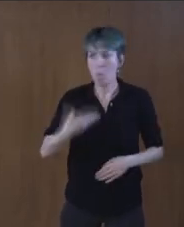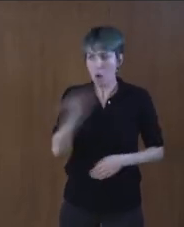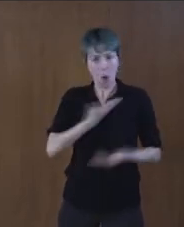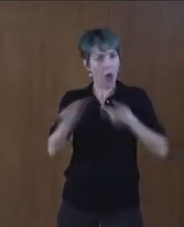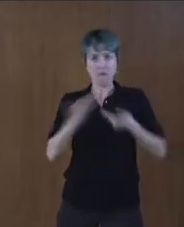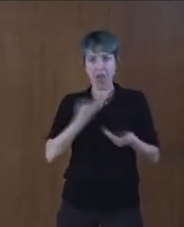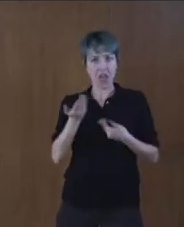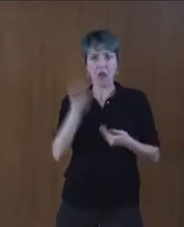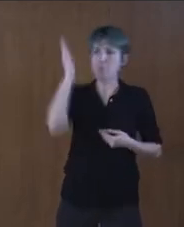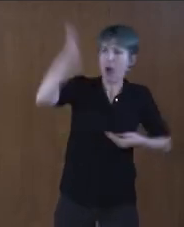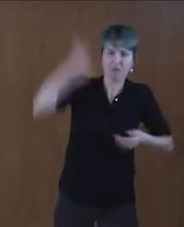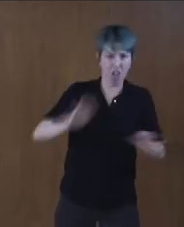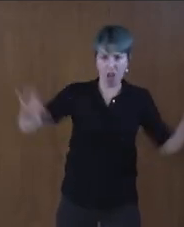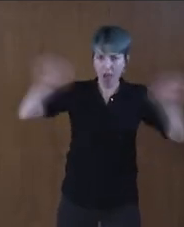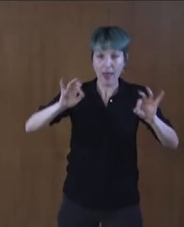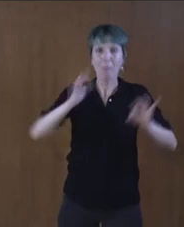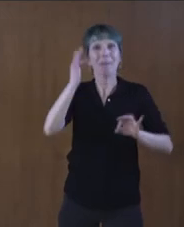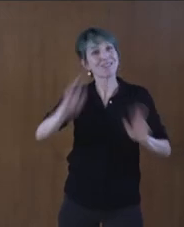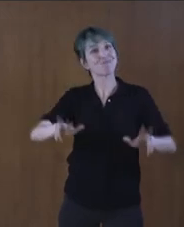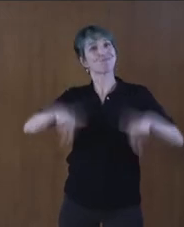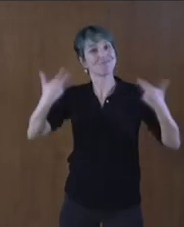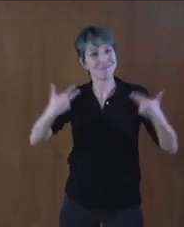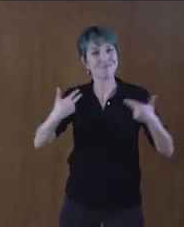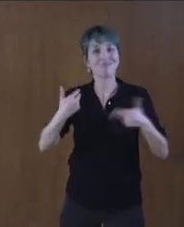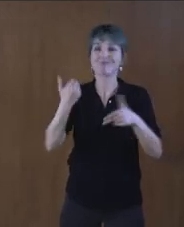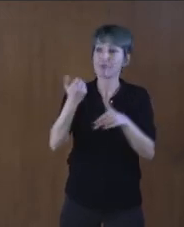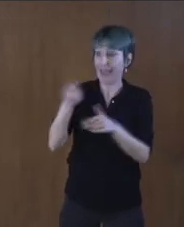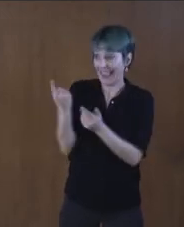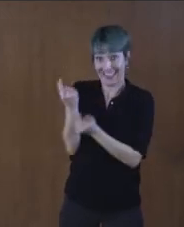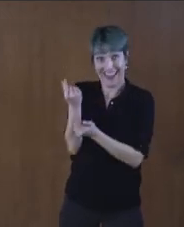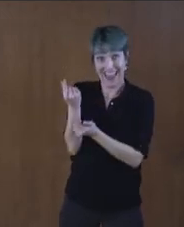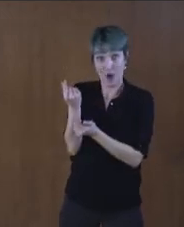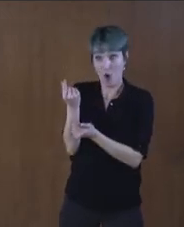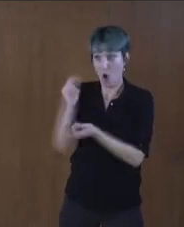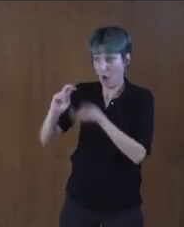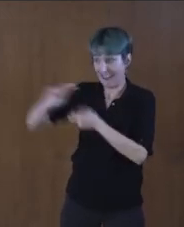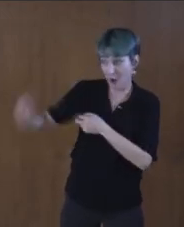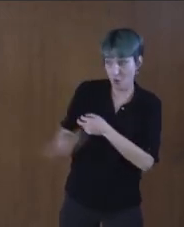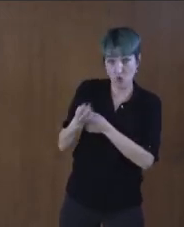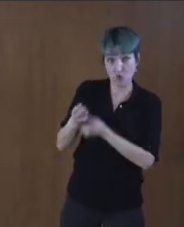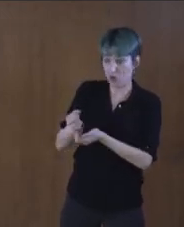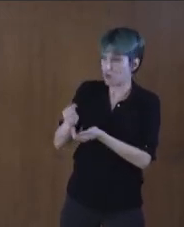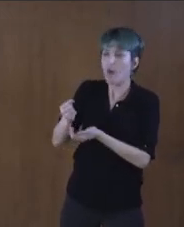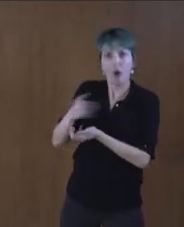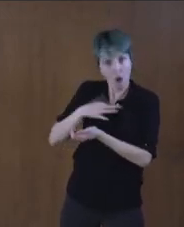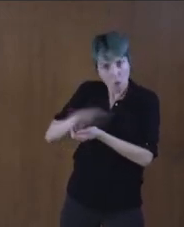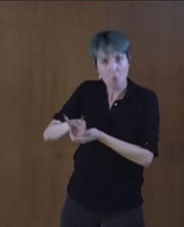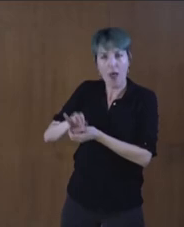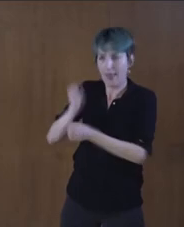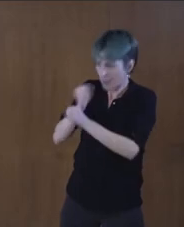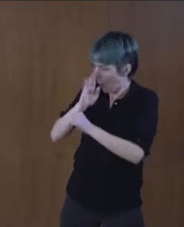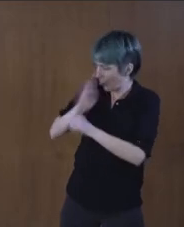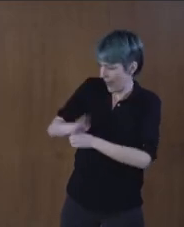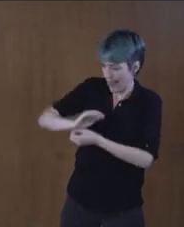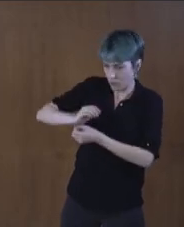ningú i ens permetrien actuar sobre els nostres recursos per provar d'augmentar-los i de